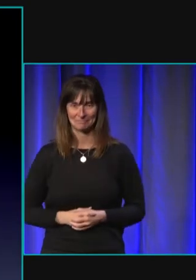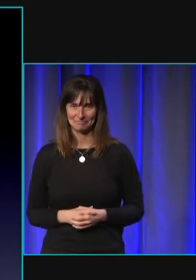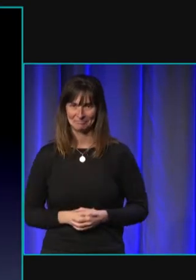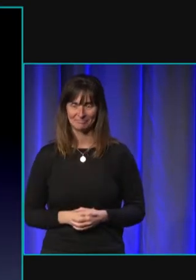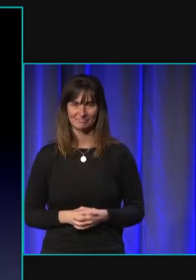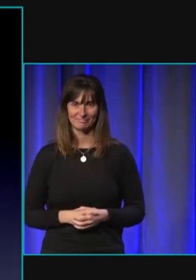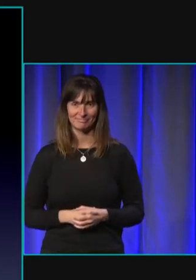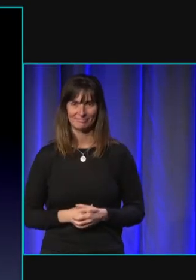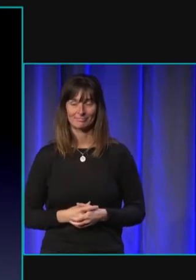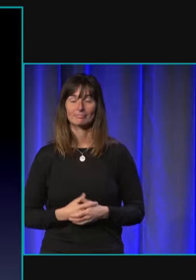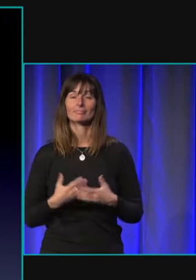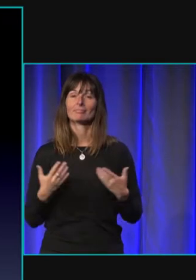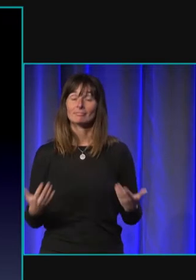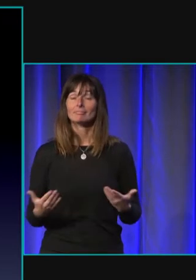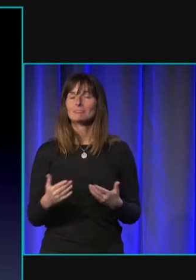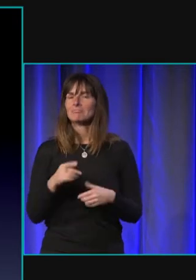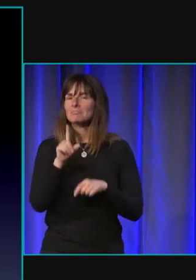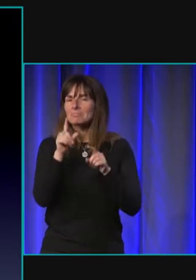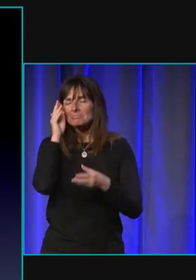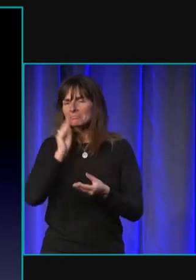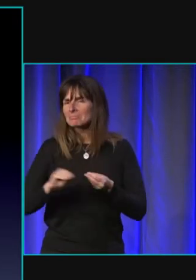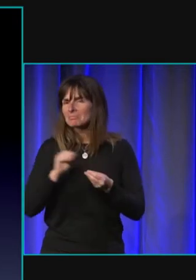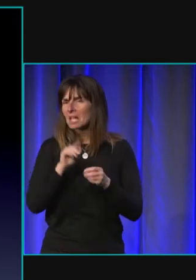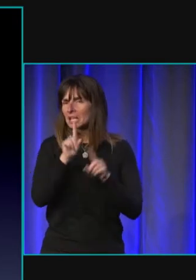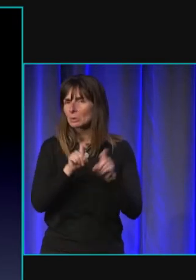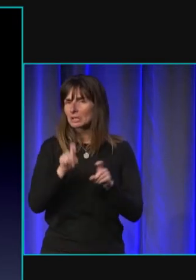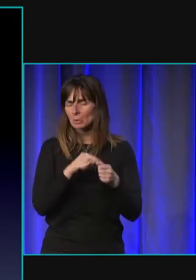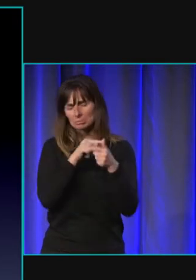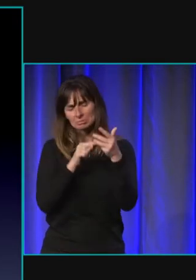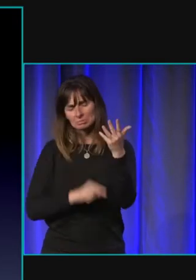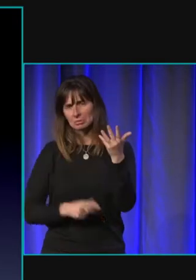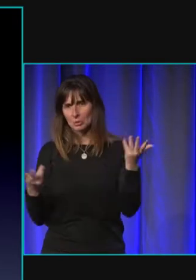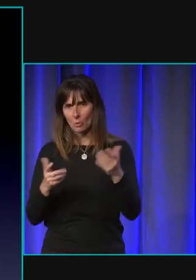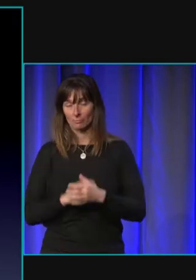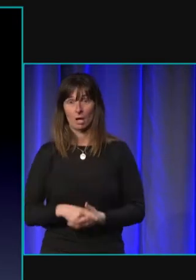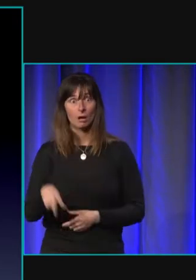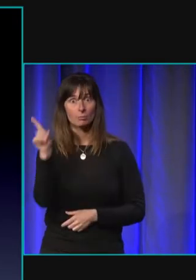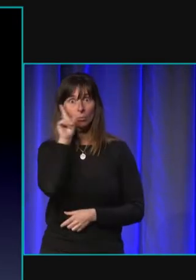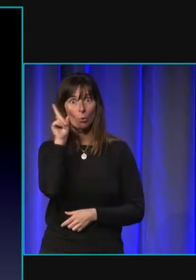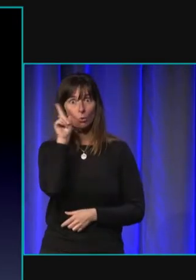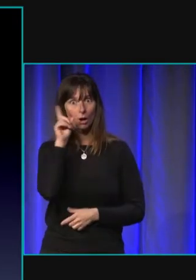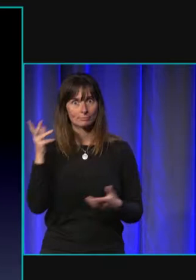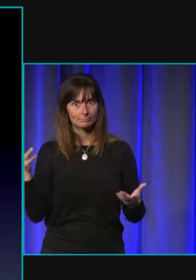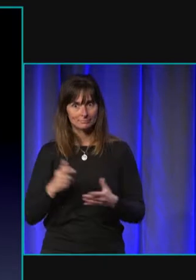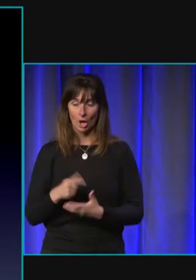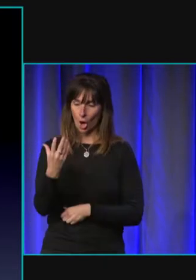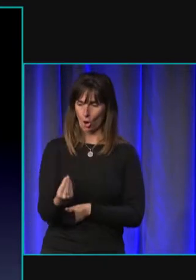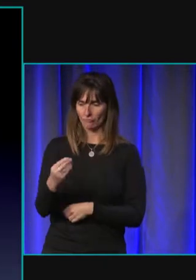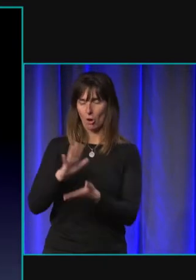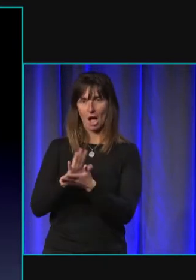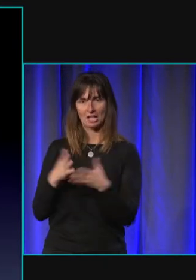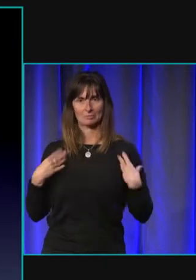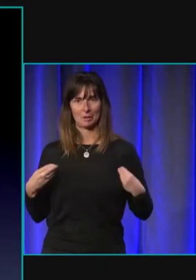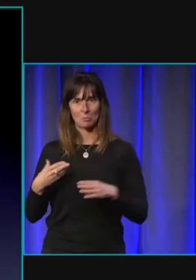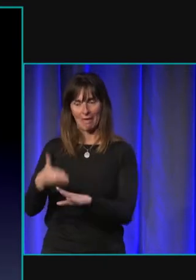Alors, quelles sont les questions principales finalement qu'on peut se poser? Donc la première, c'est pourquoi finalement les enfants prépubères